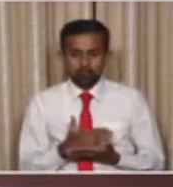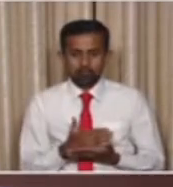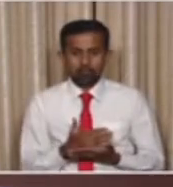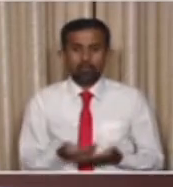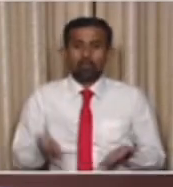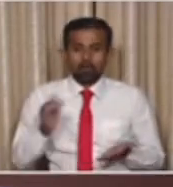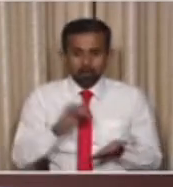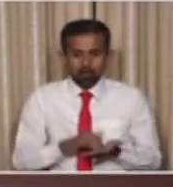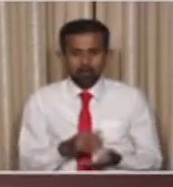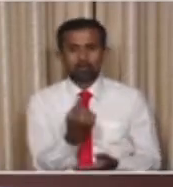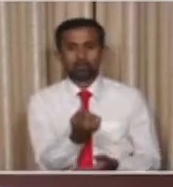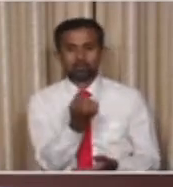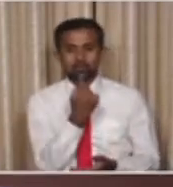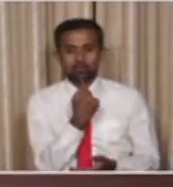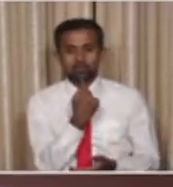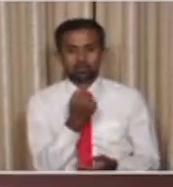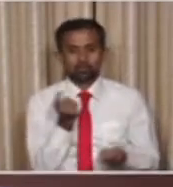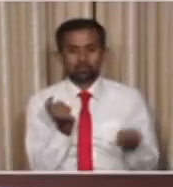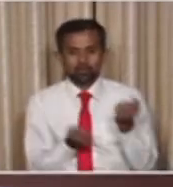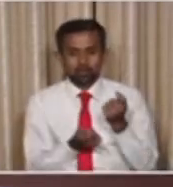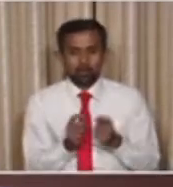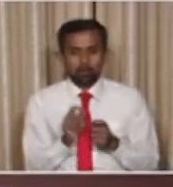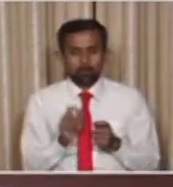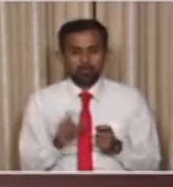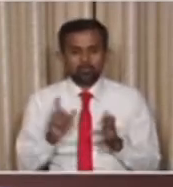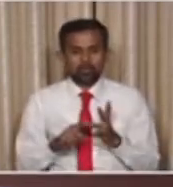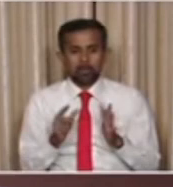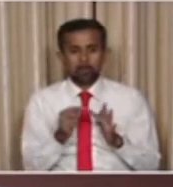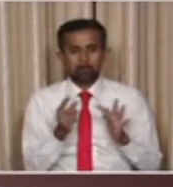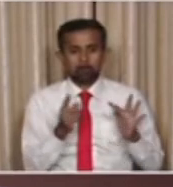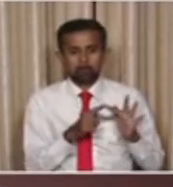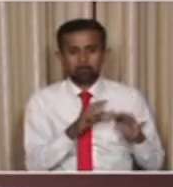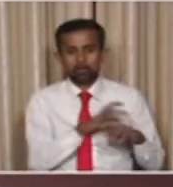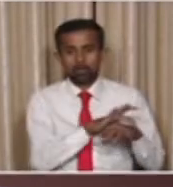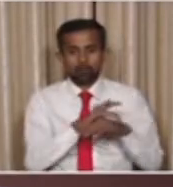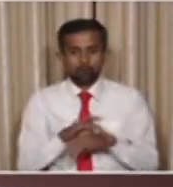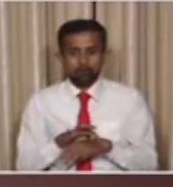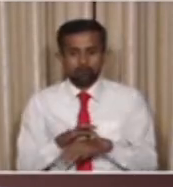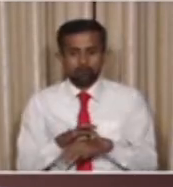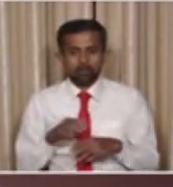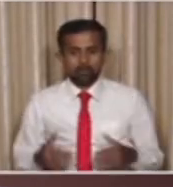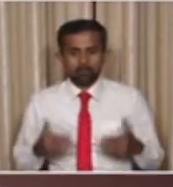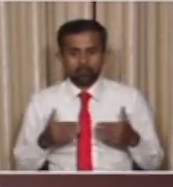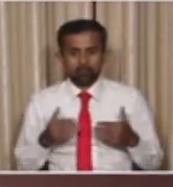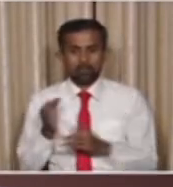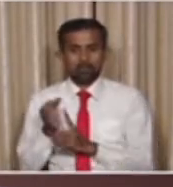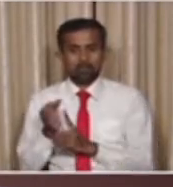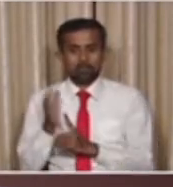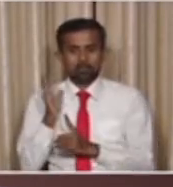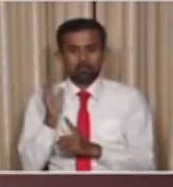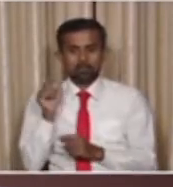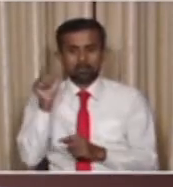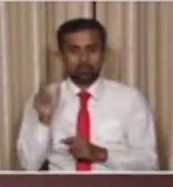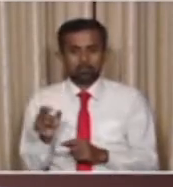ඔබතුමා නියෝගයක් දුන්නා ක්‍රිකට් ආයතනයේ කෝප් සභාව හමුවට කැඳවනකොට වර්තමාන කෝප් සභාවේ